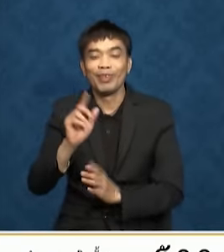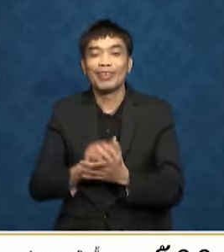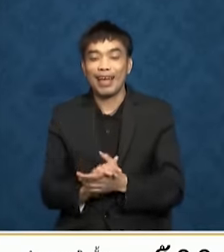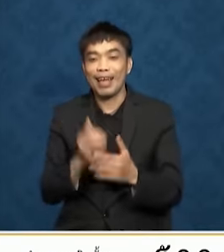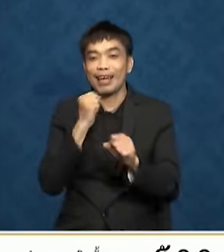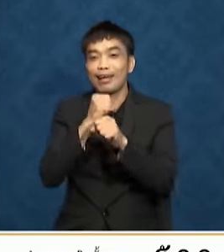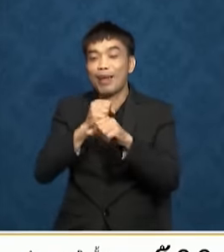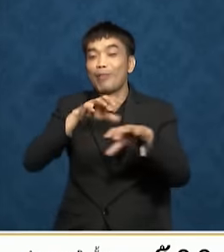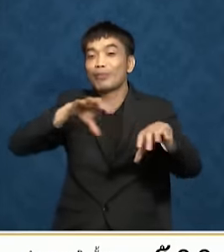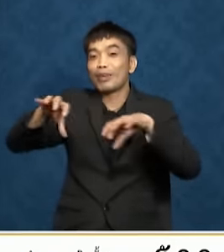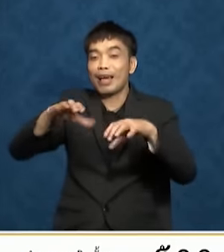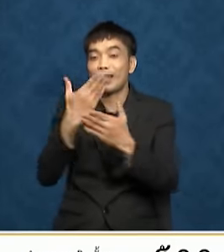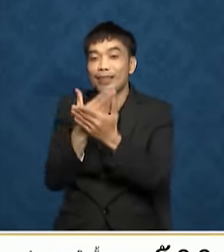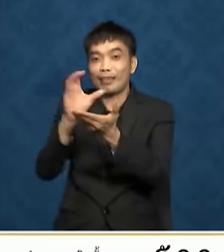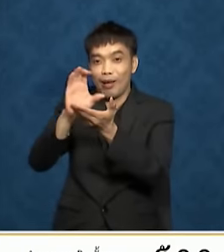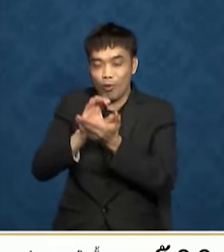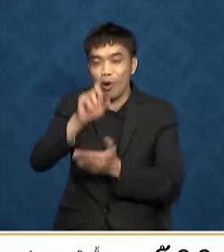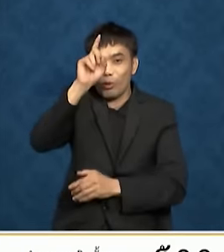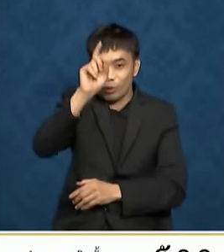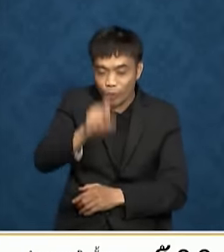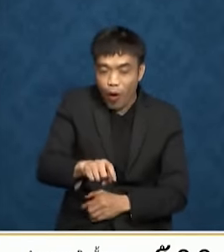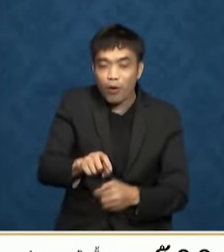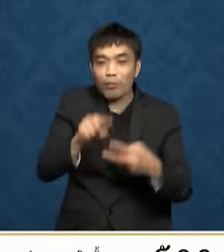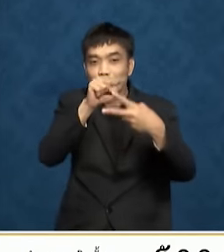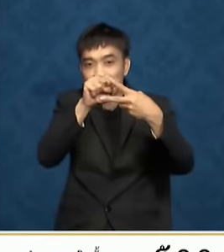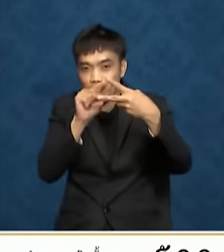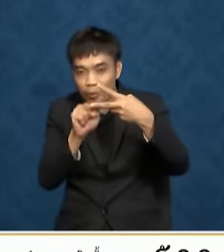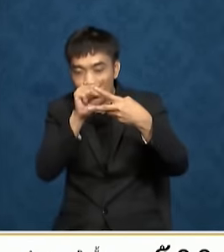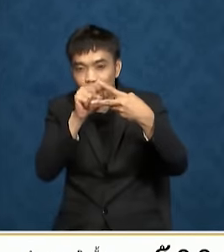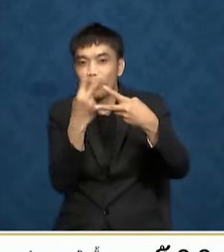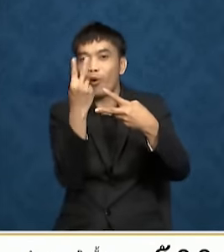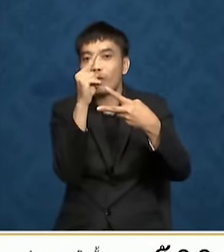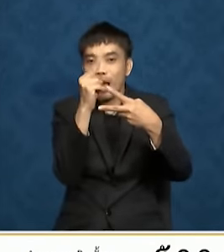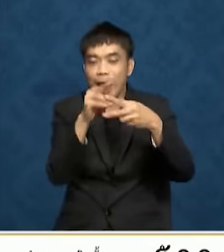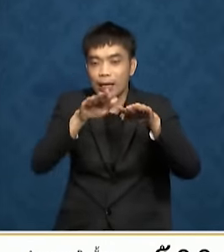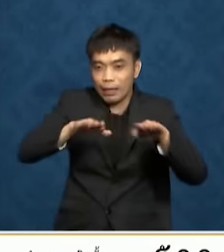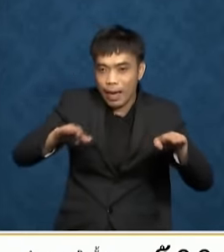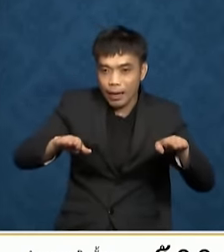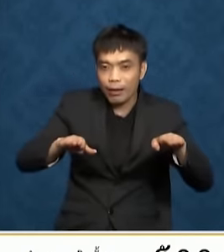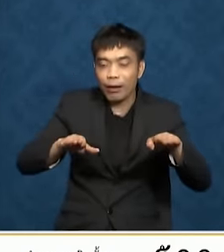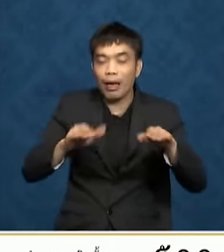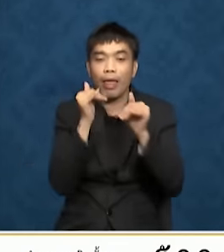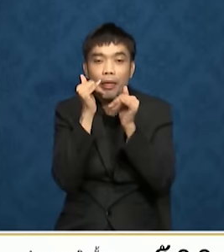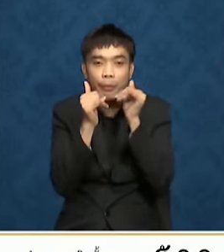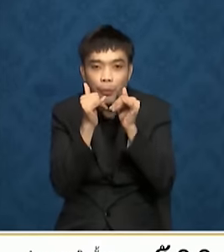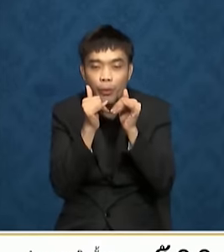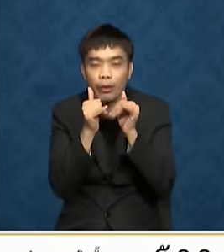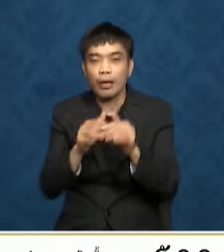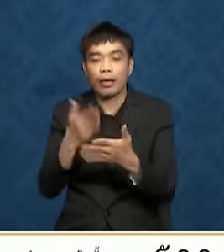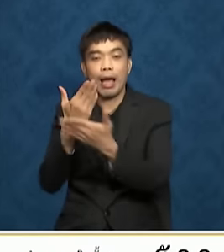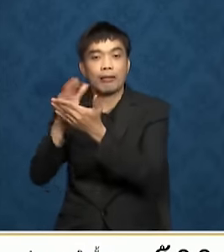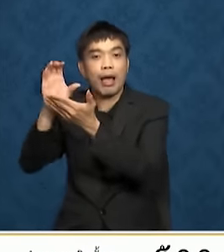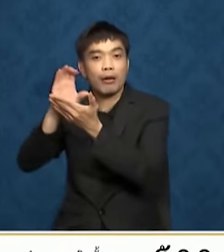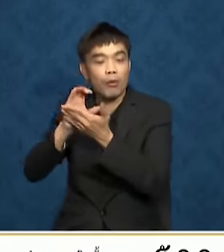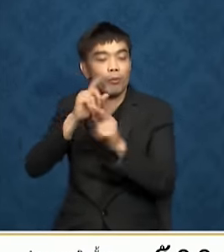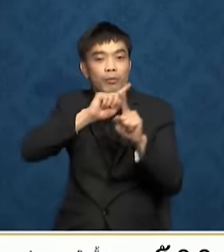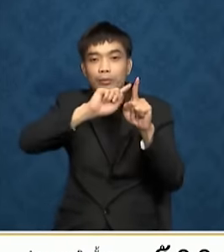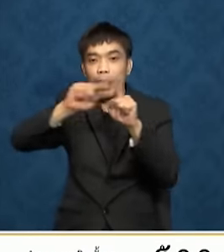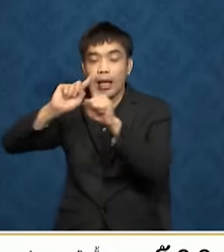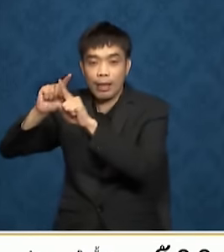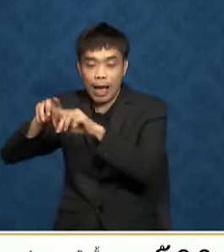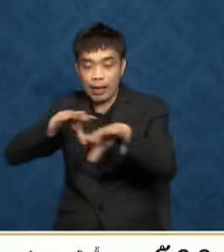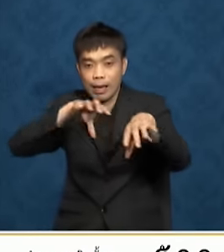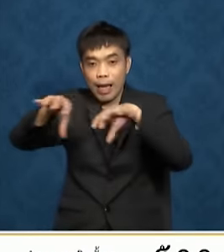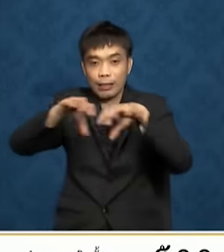ประมาณต่างๆเนี่ยต้องมี Green budgetingและมีgender budgetingไม่ว่าจะเป็นเด็กอ่อนไม่ว่าจะเป็นเรื่องเกี่ยวกับงบประมาณต่างๆในการเอ่อ